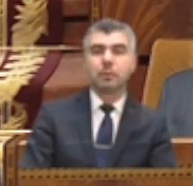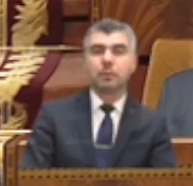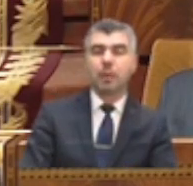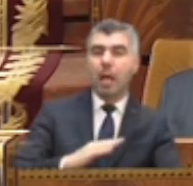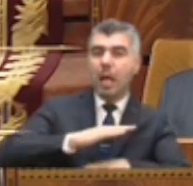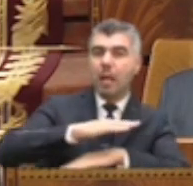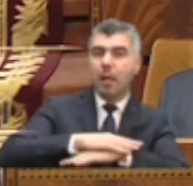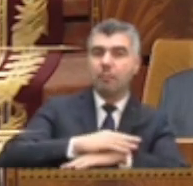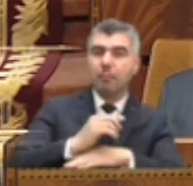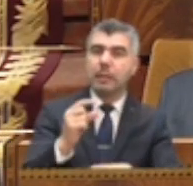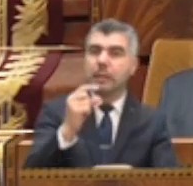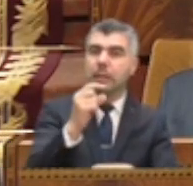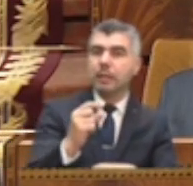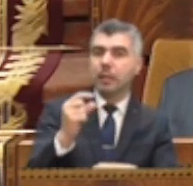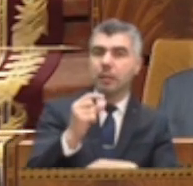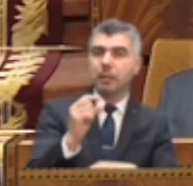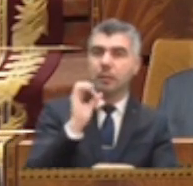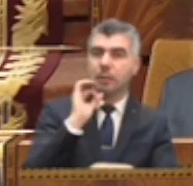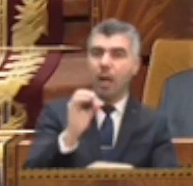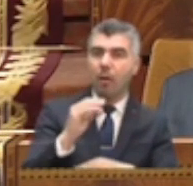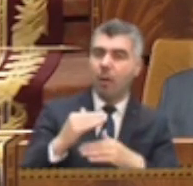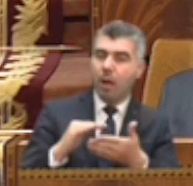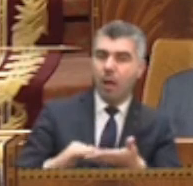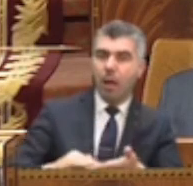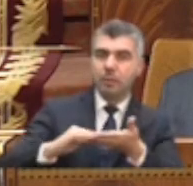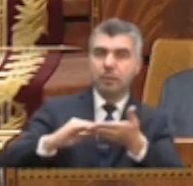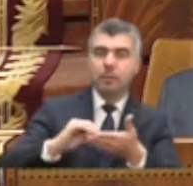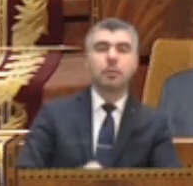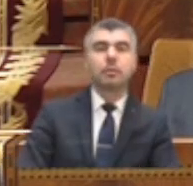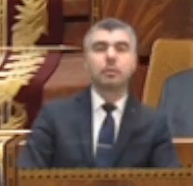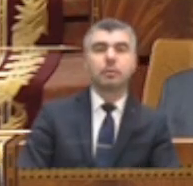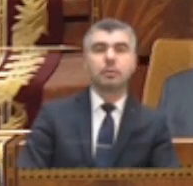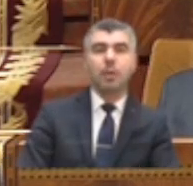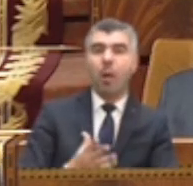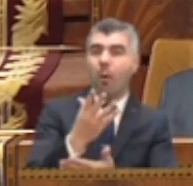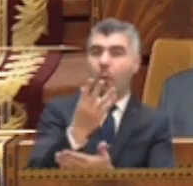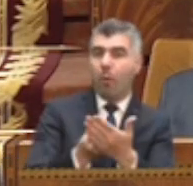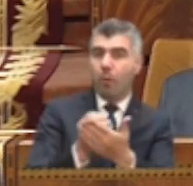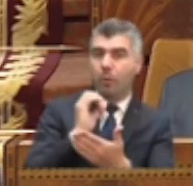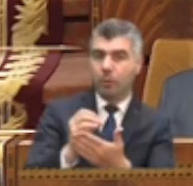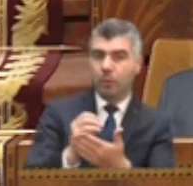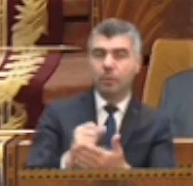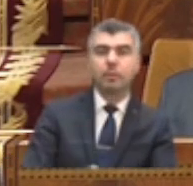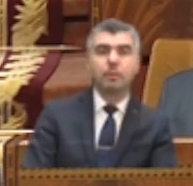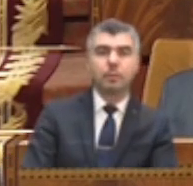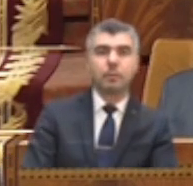تربية دينية في المستوى. ولادنا سيد الوزير